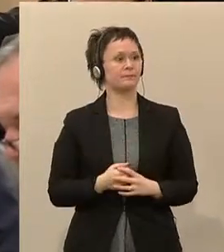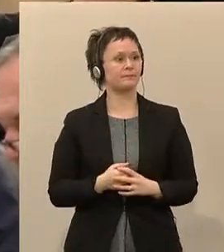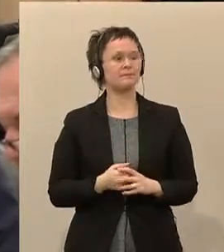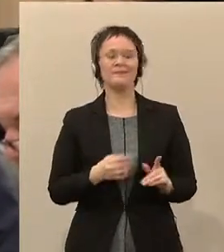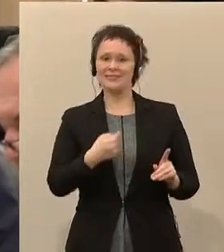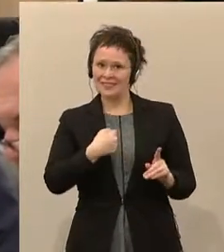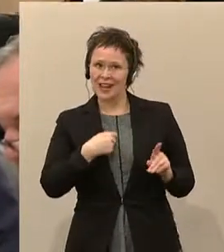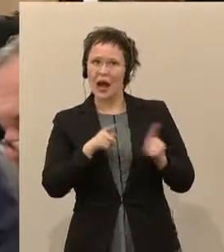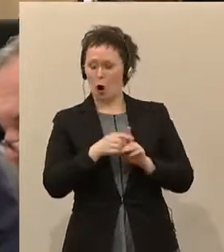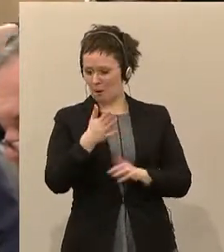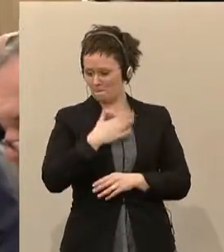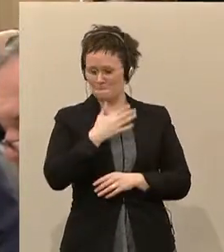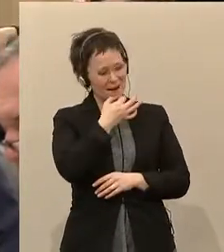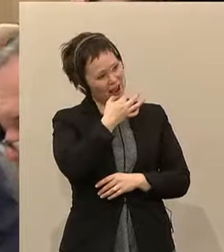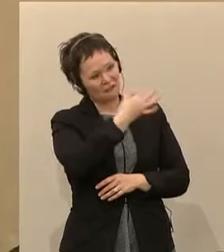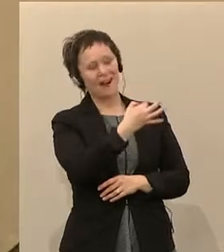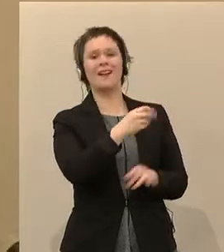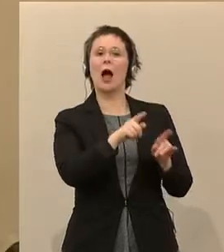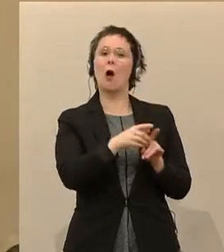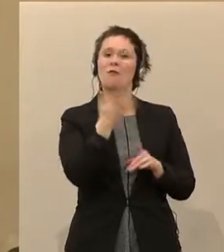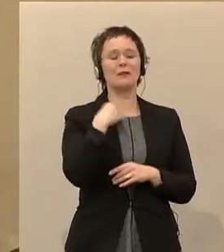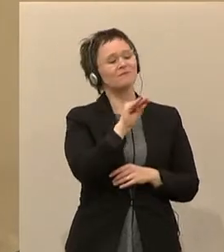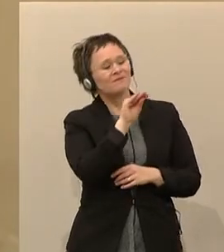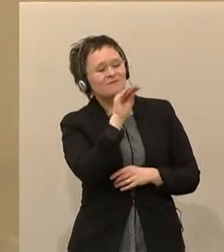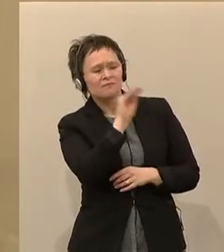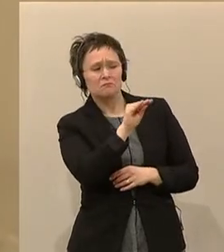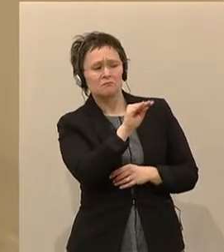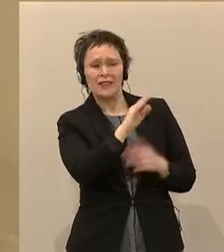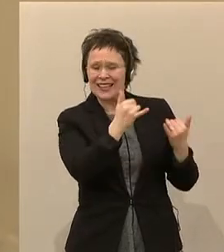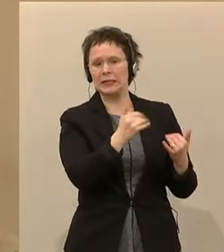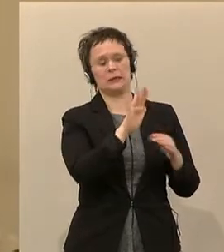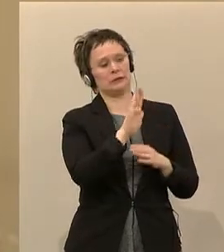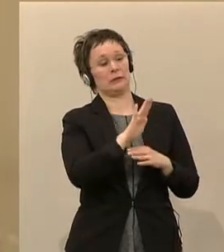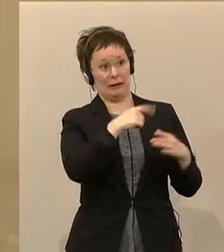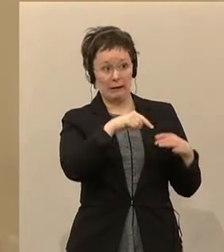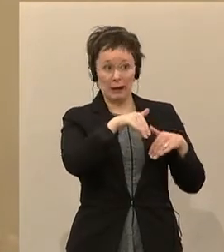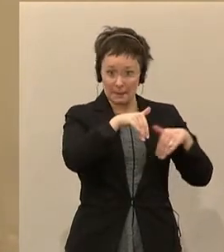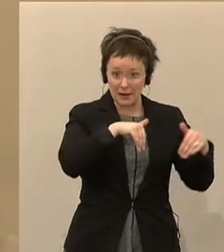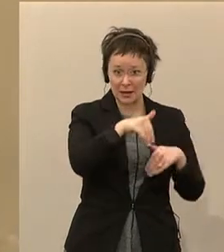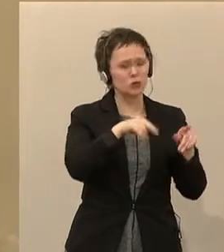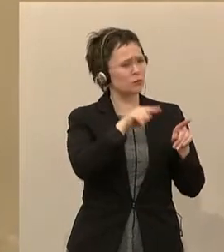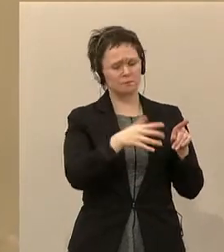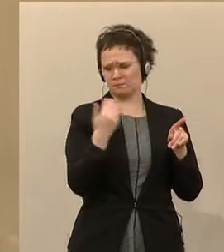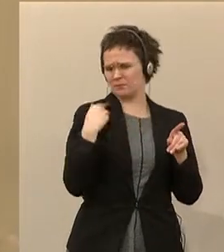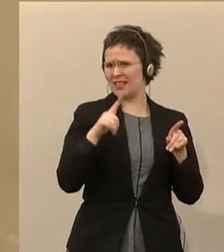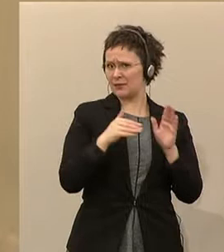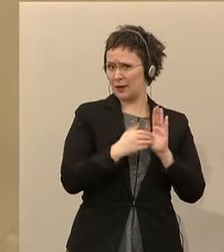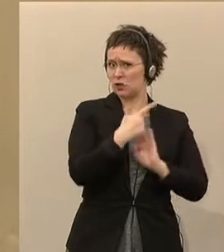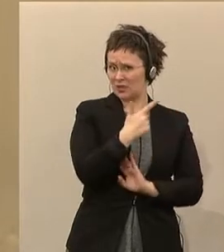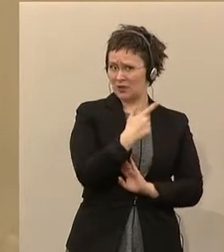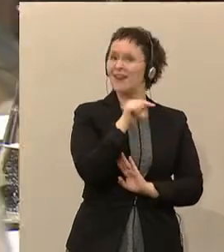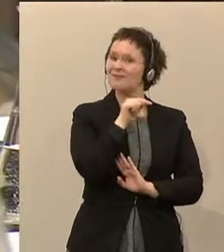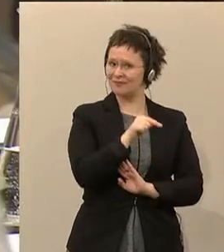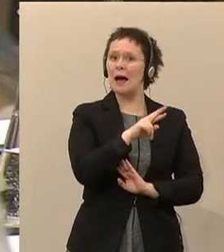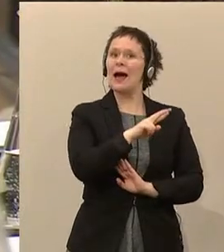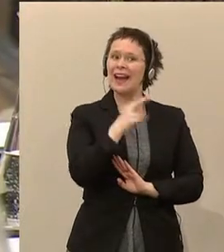Ich habe Sie auch in meiner Anfrage gefragt, ob Sie als Innenminister vorhaben, den Rechtsextremismusbericht, der 2002 von der schwarz-blauen